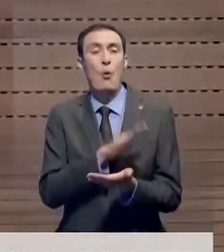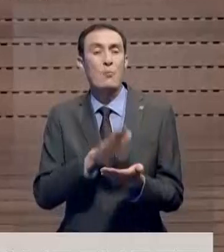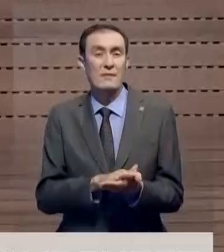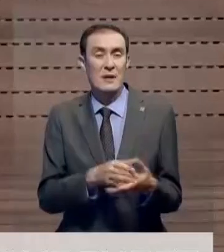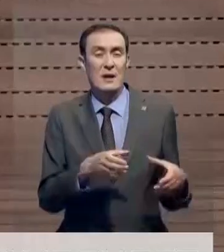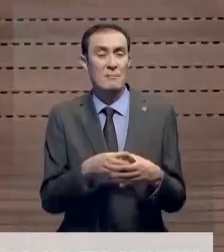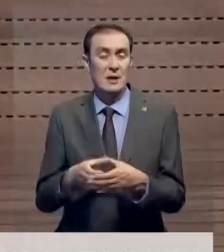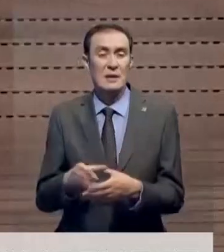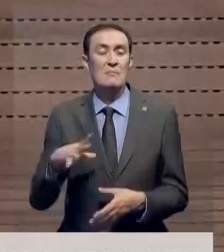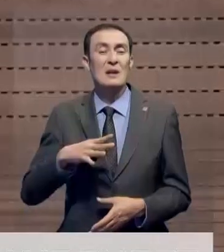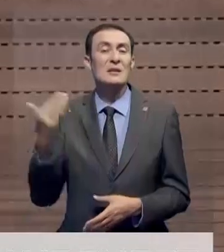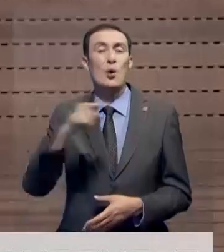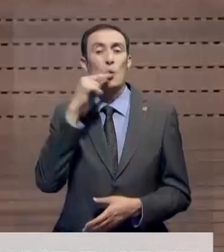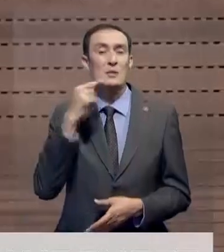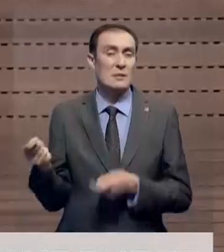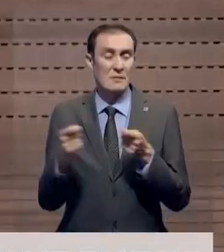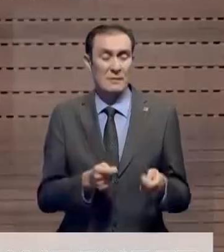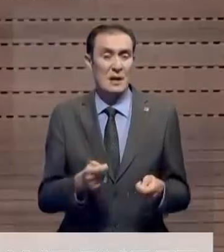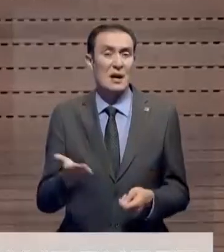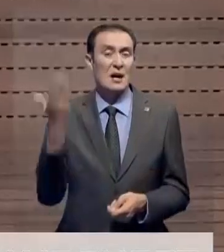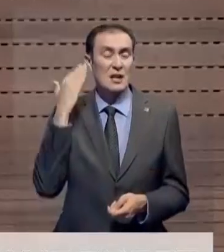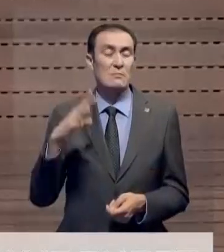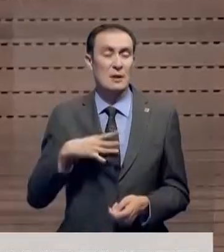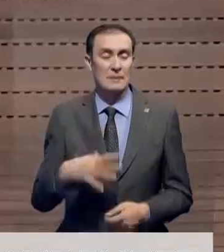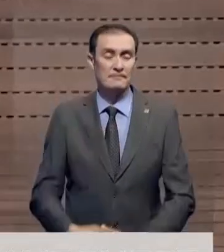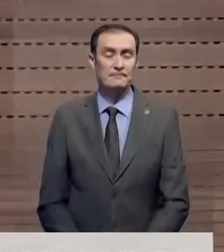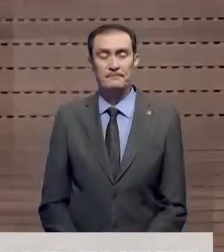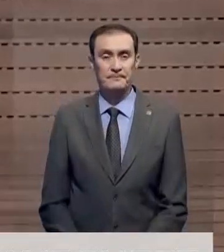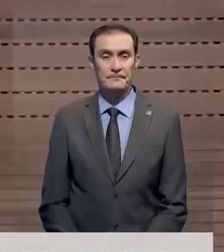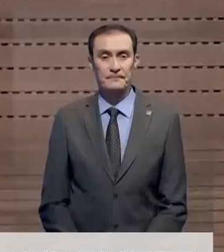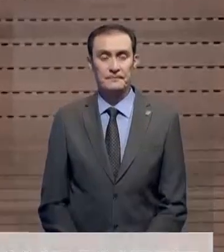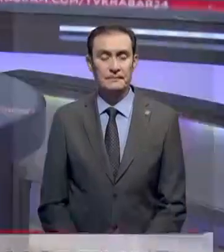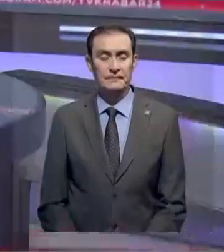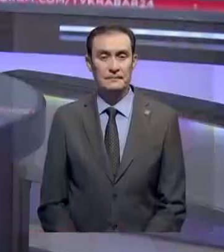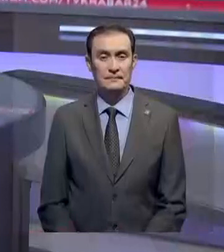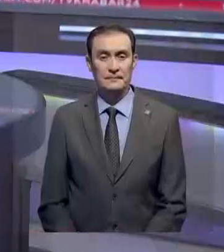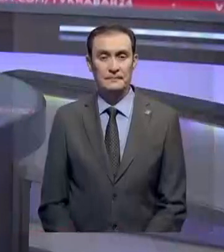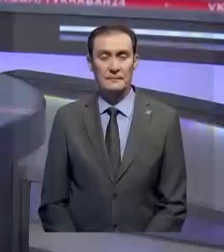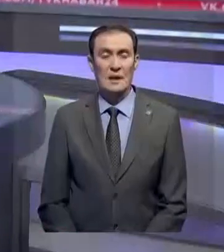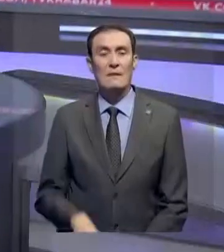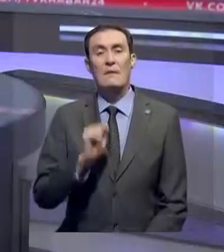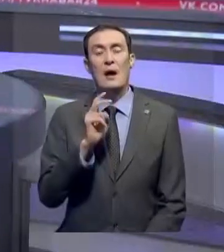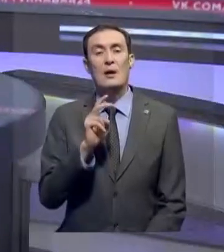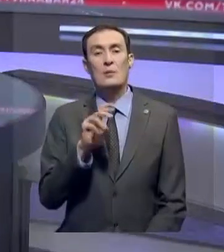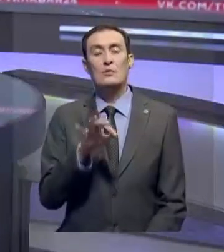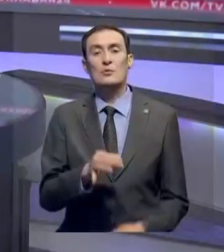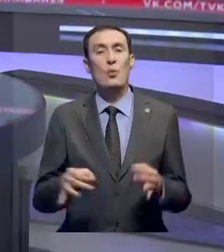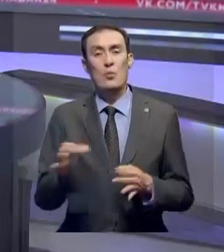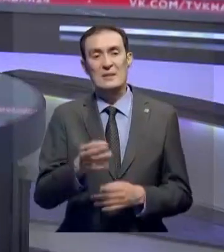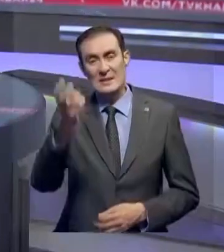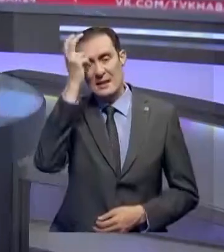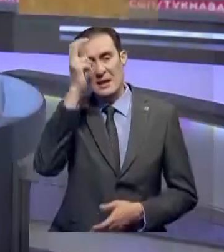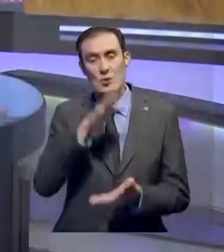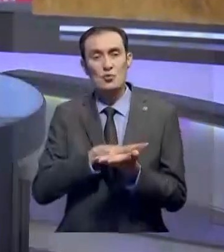допустим, те, что завезли с России, раньше по более дорогой цене. В Акмолинской области сайгаки